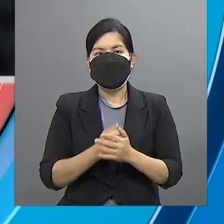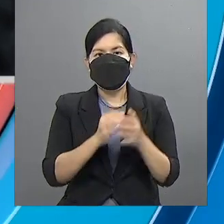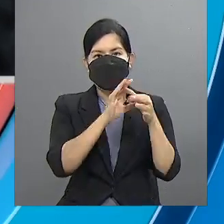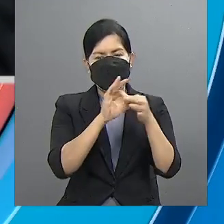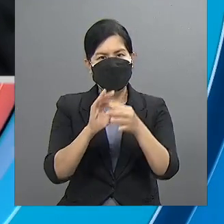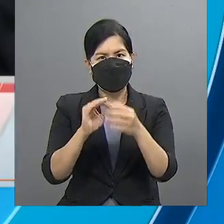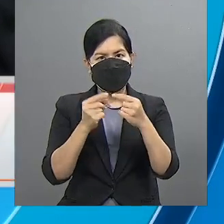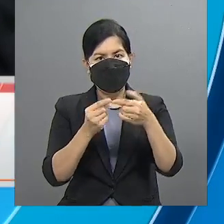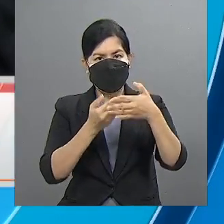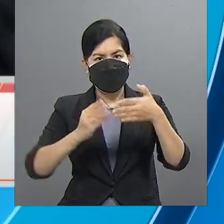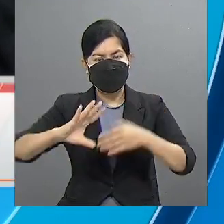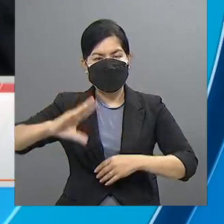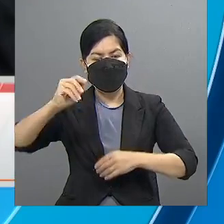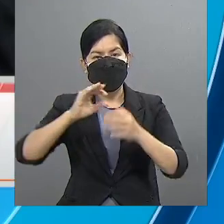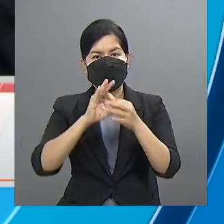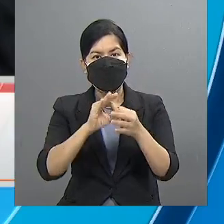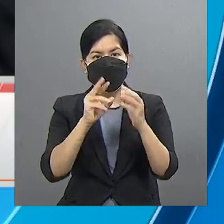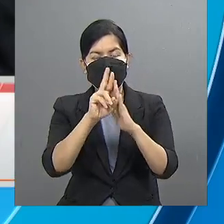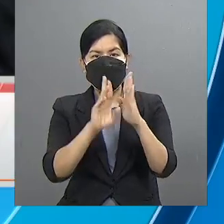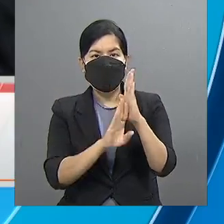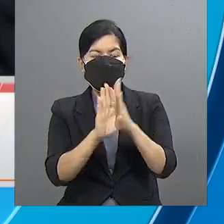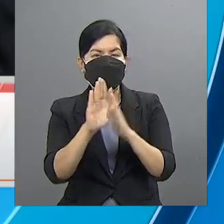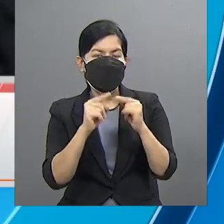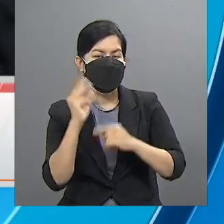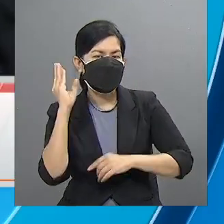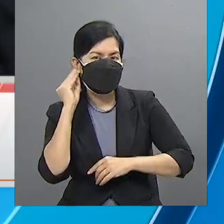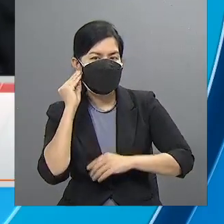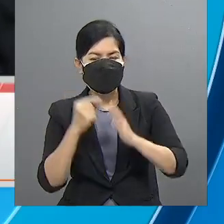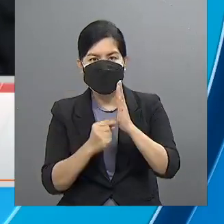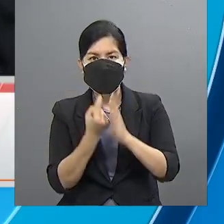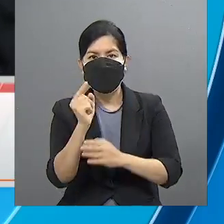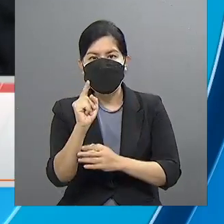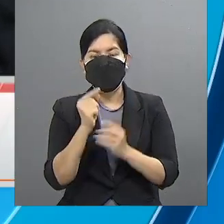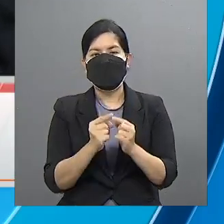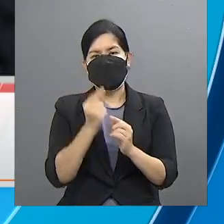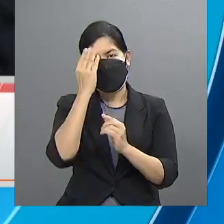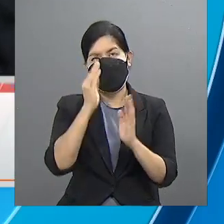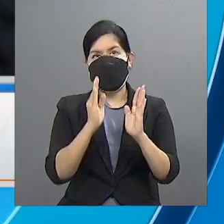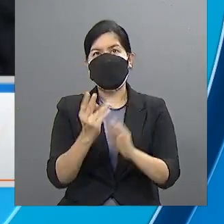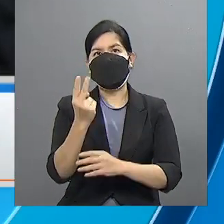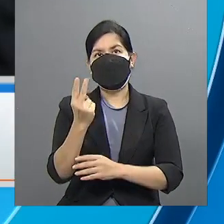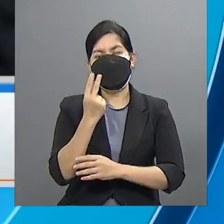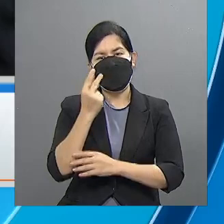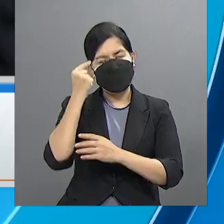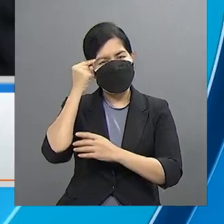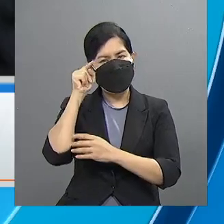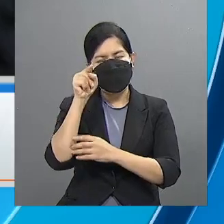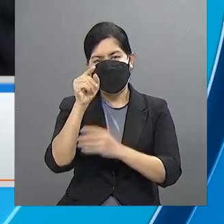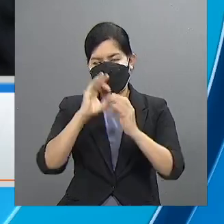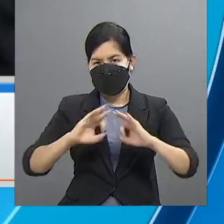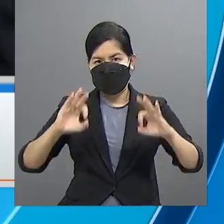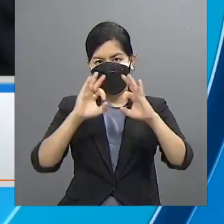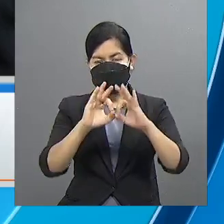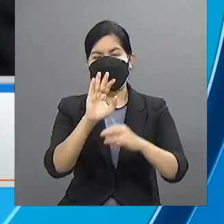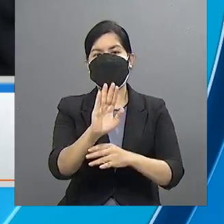อร์ม Hearing Heart ค่ะมีจุดเริ่มต้นมาจากอะไรทำไมคุณบอสคุณวินถึงให้ความสนใจในการพัฒนาทางนี้คะ